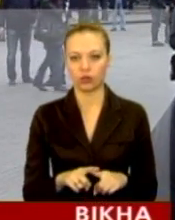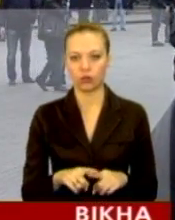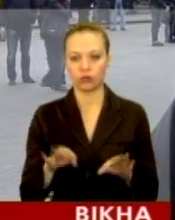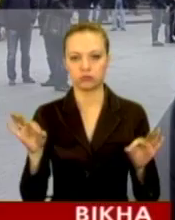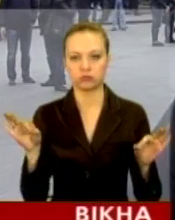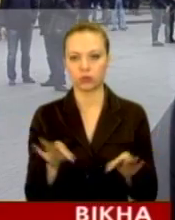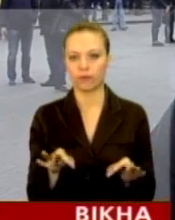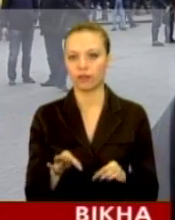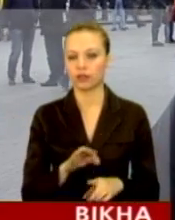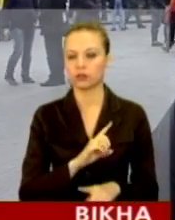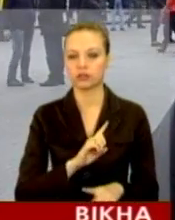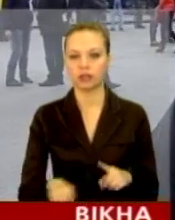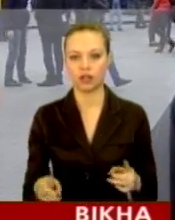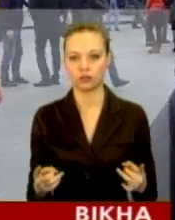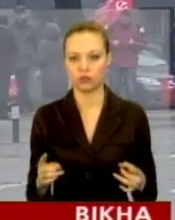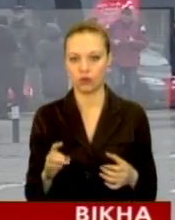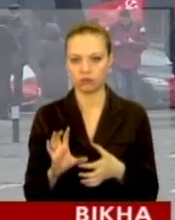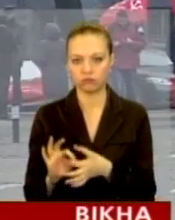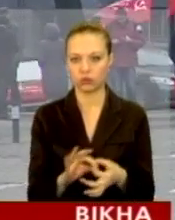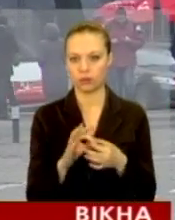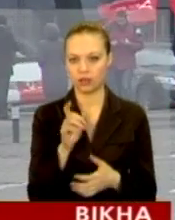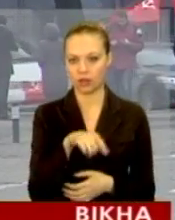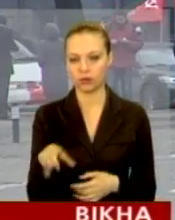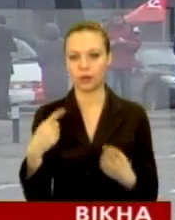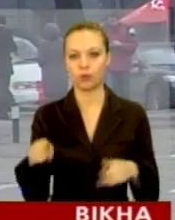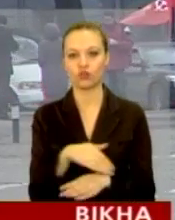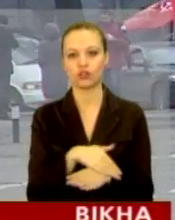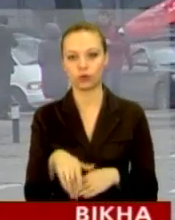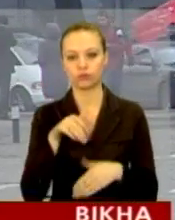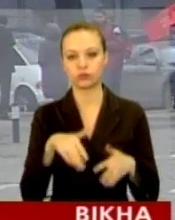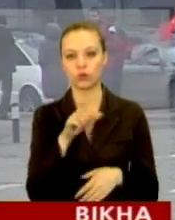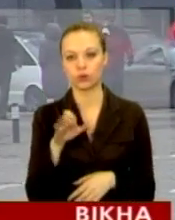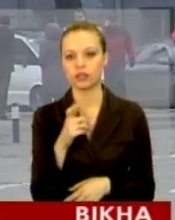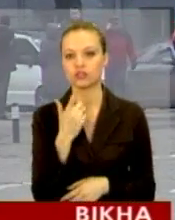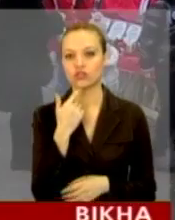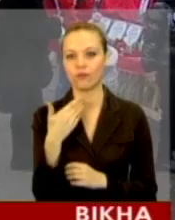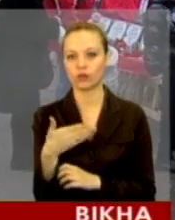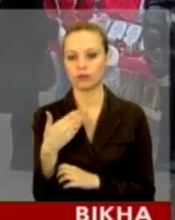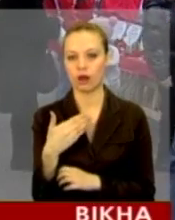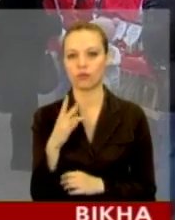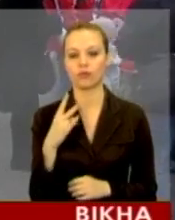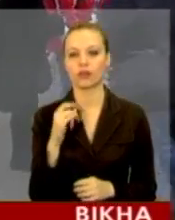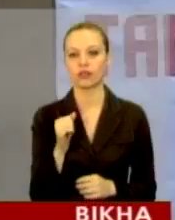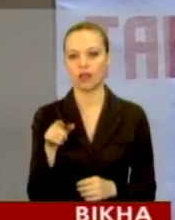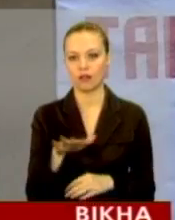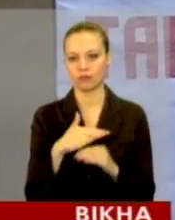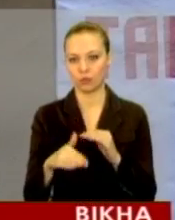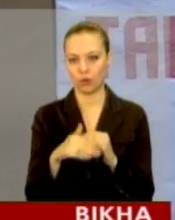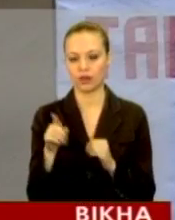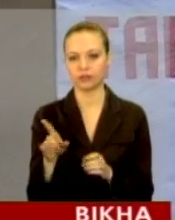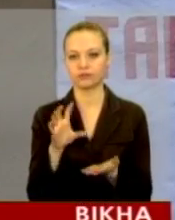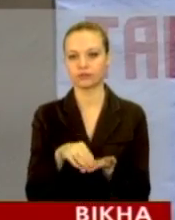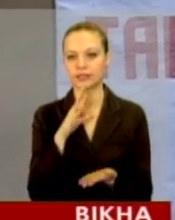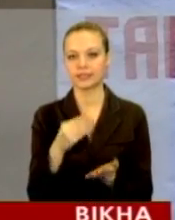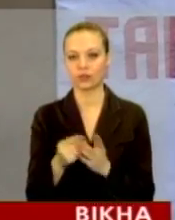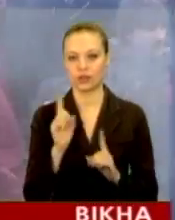мгновенно сразу же об'єднають людей. Іншими вулицями крокують люди з червоними прапорами. На Куликовому полі вони облаштували